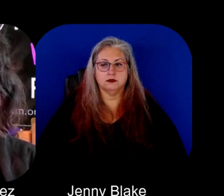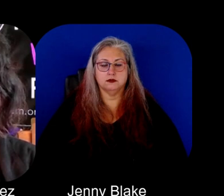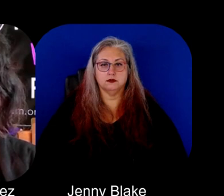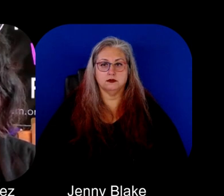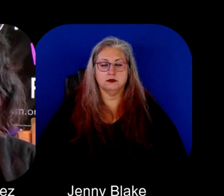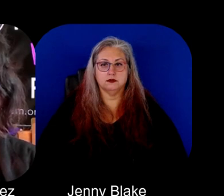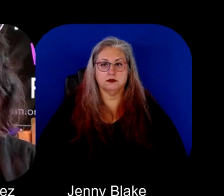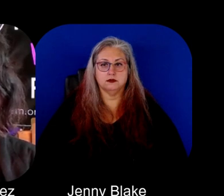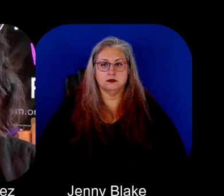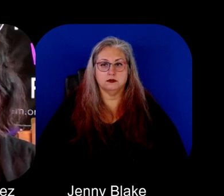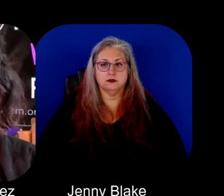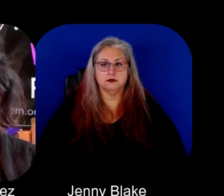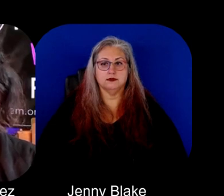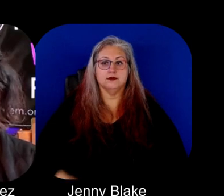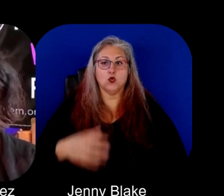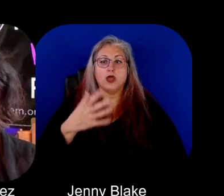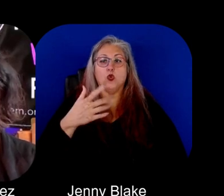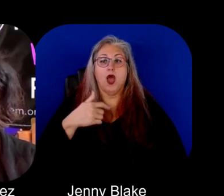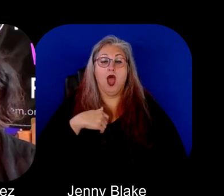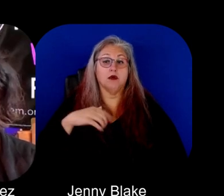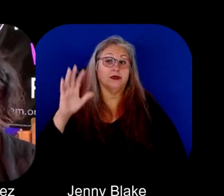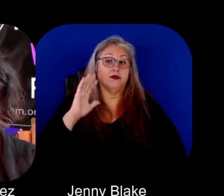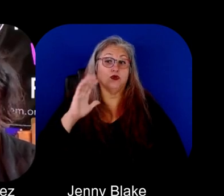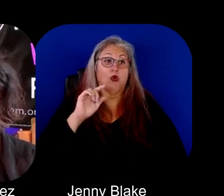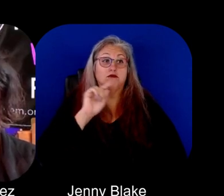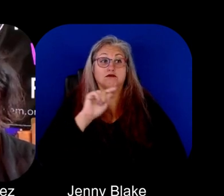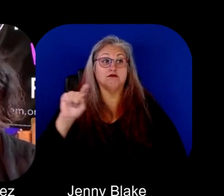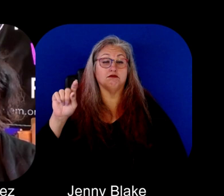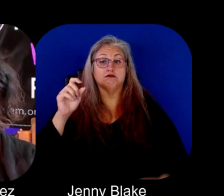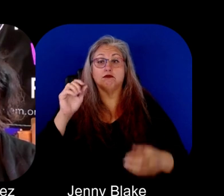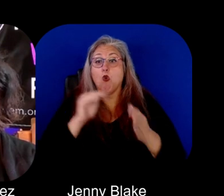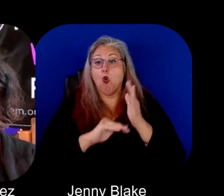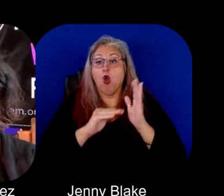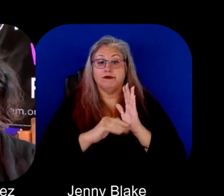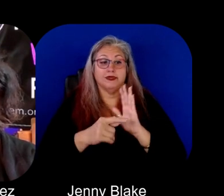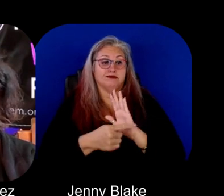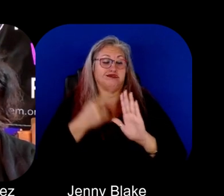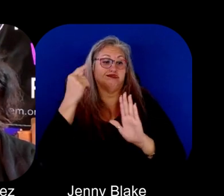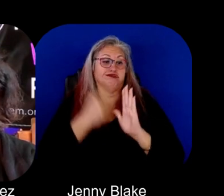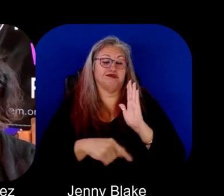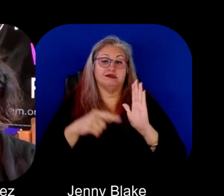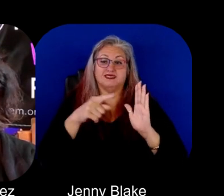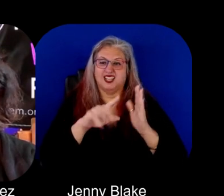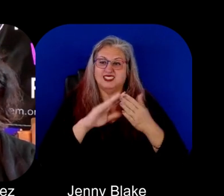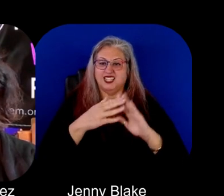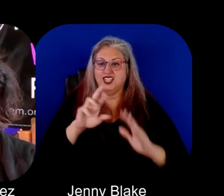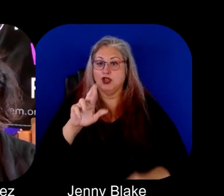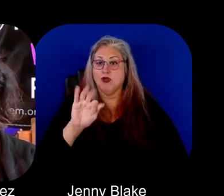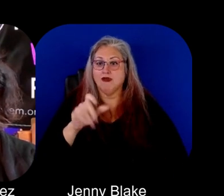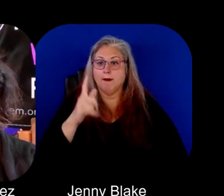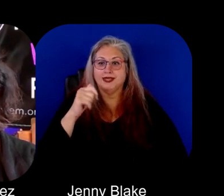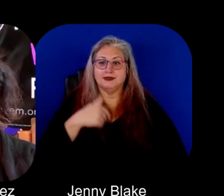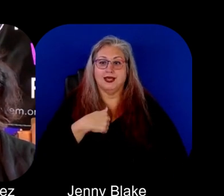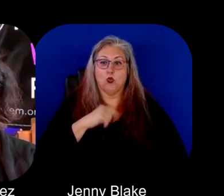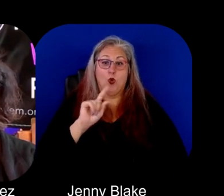رفح. Wow. Okay. So I would be criticized a lot in my city, in Rafah, because I